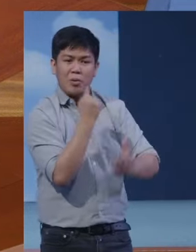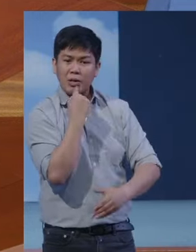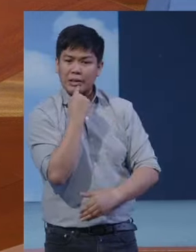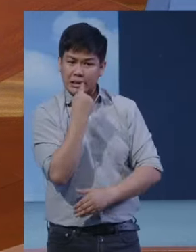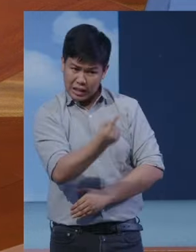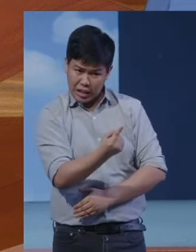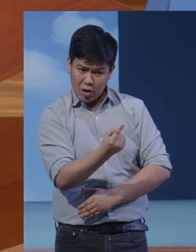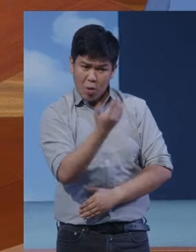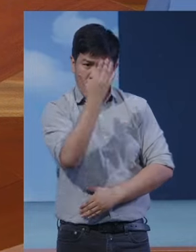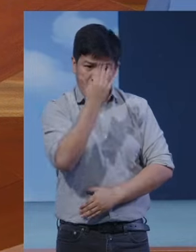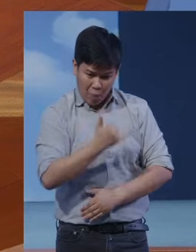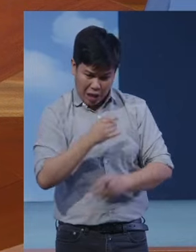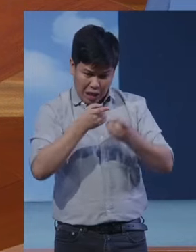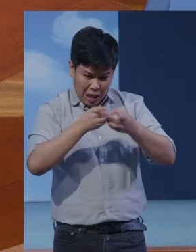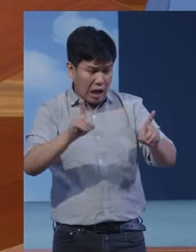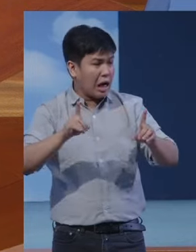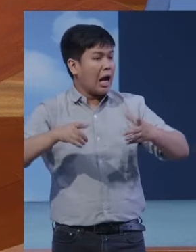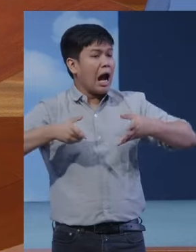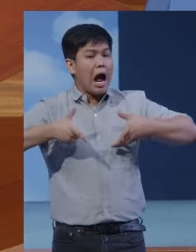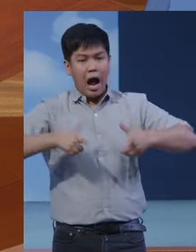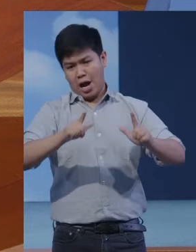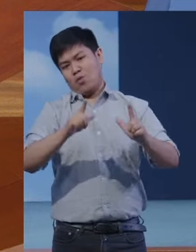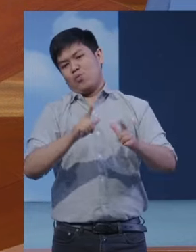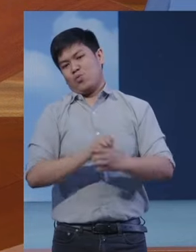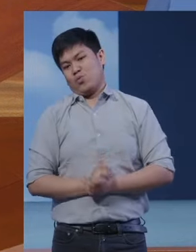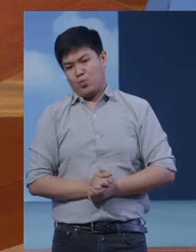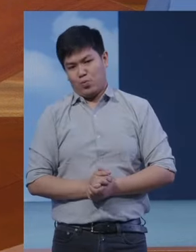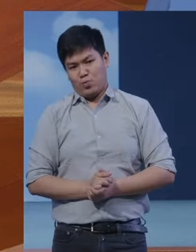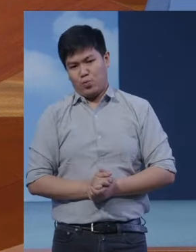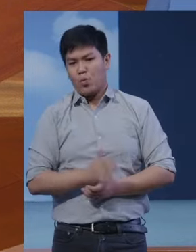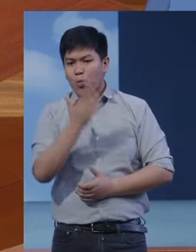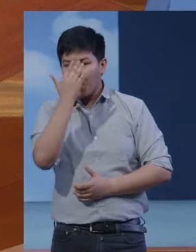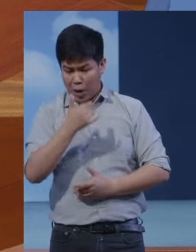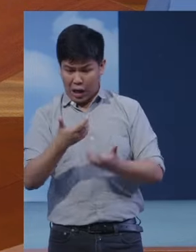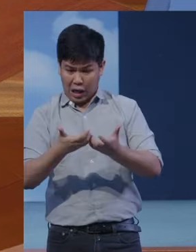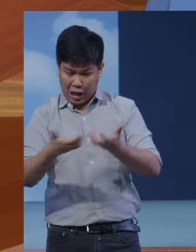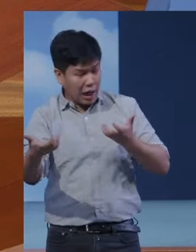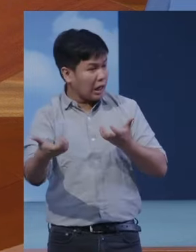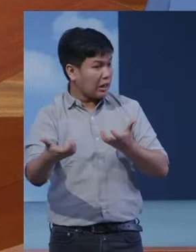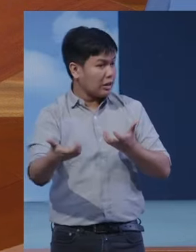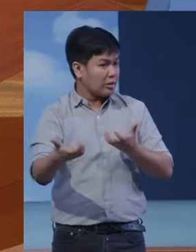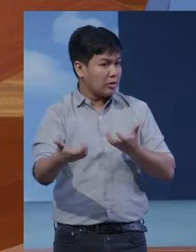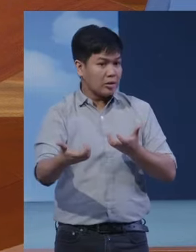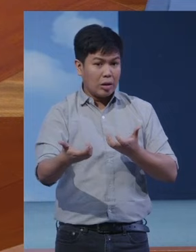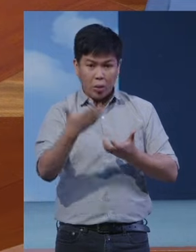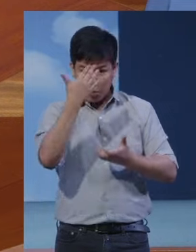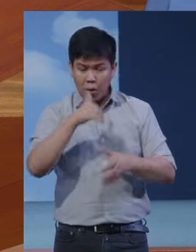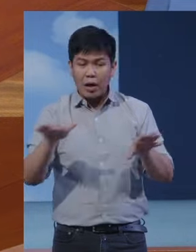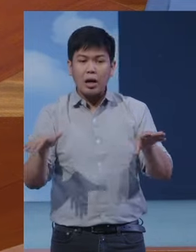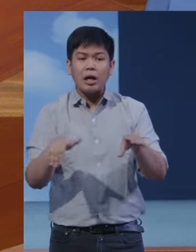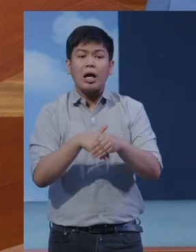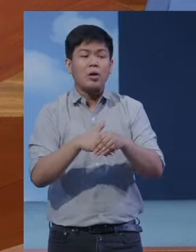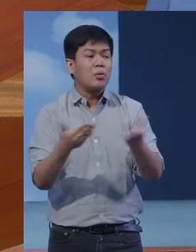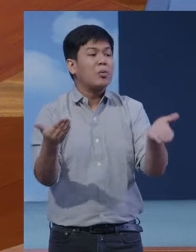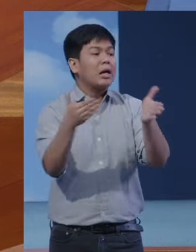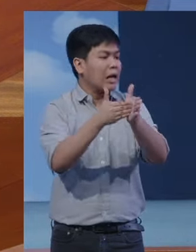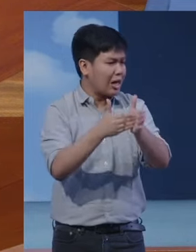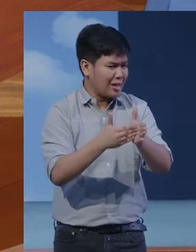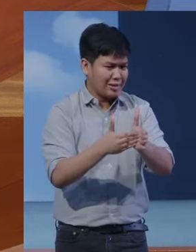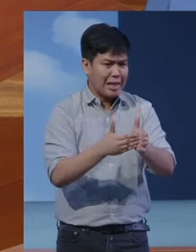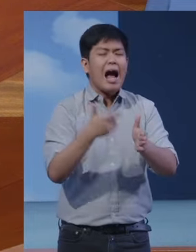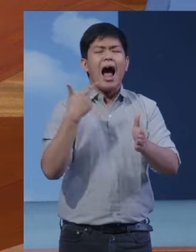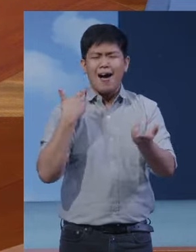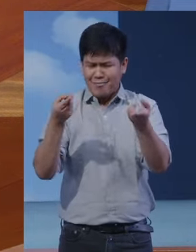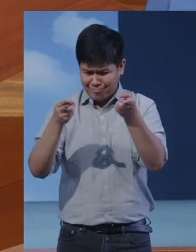na dahilan para maghiwalay at mag-asawa muli sapagkat yan ay nangyayari sa